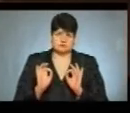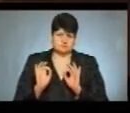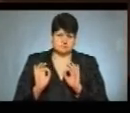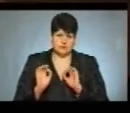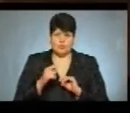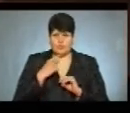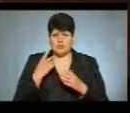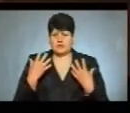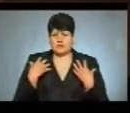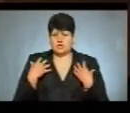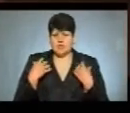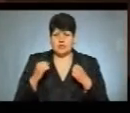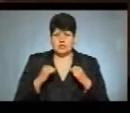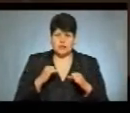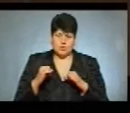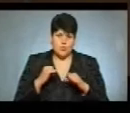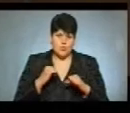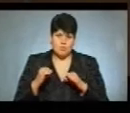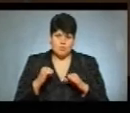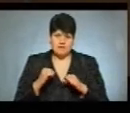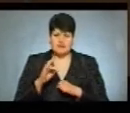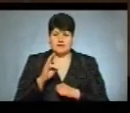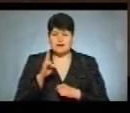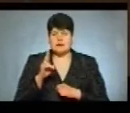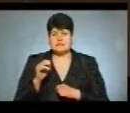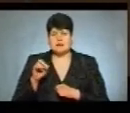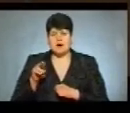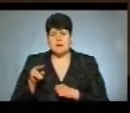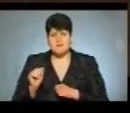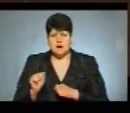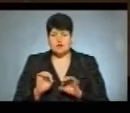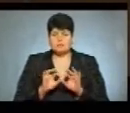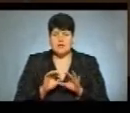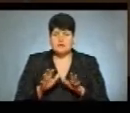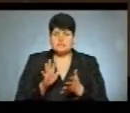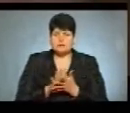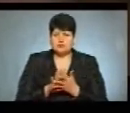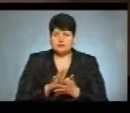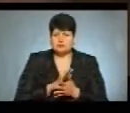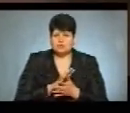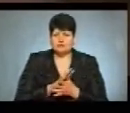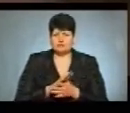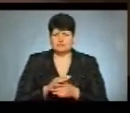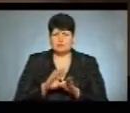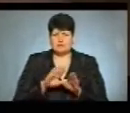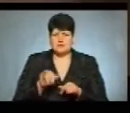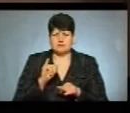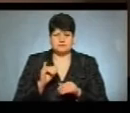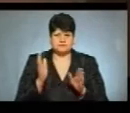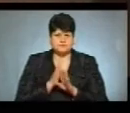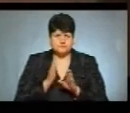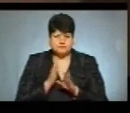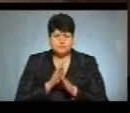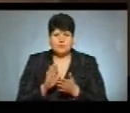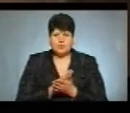управління нагляду за дотриманням санітарного законодавства Нінель Цяпа. Розповідає, забруднення сталося після негоди. Очистити воду в криницях